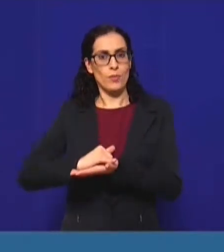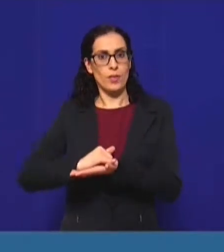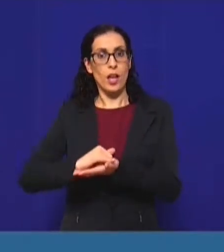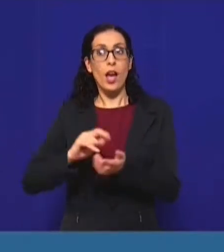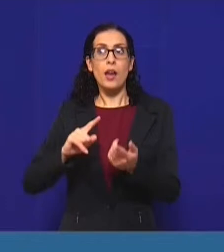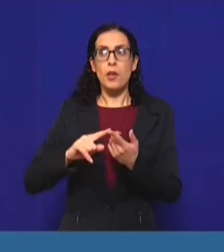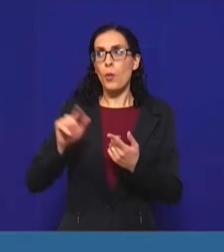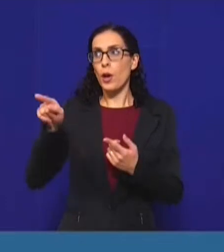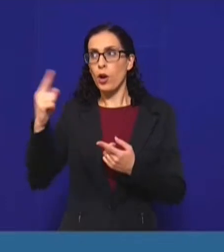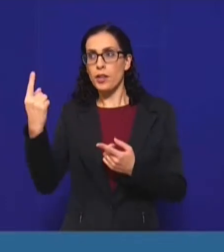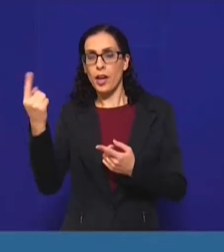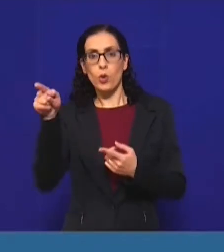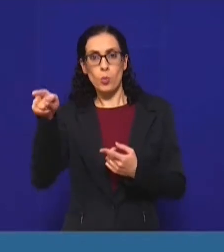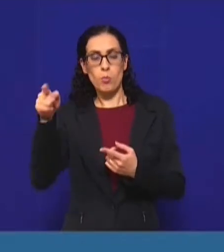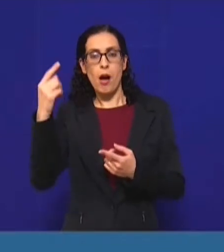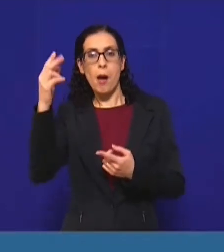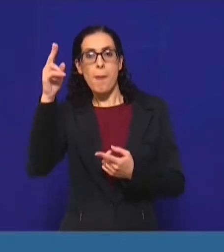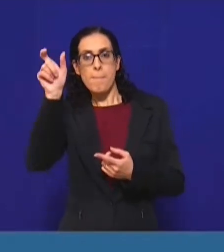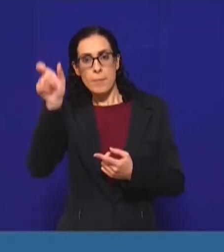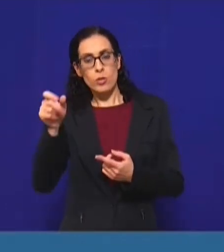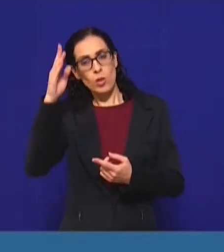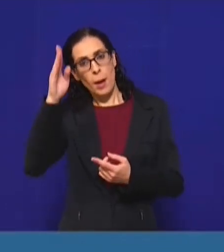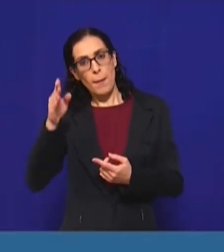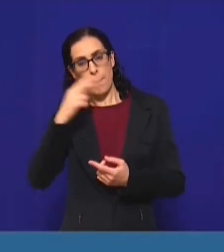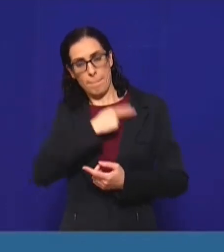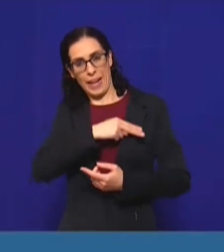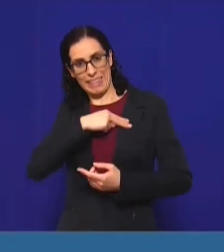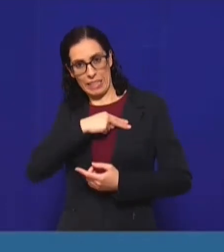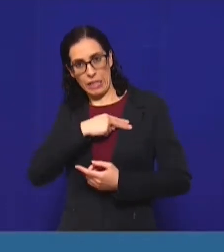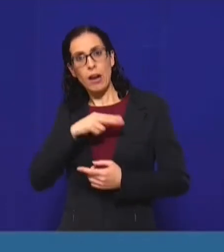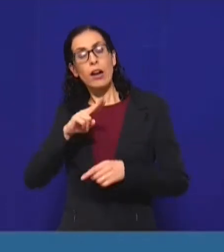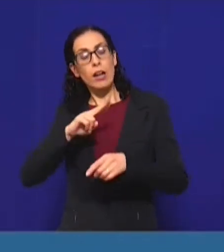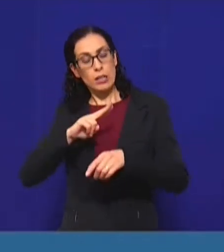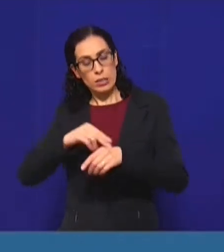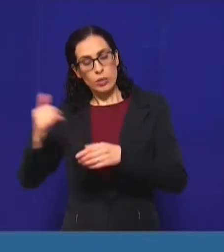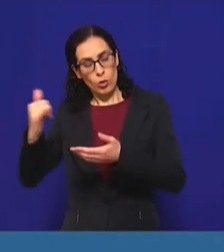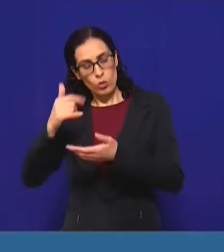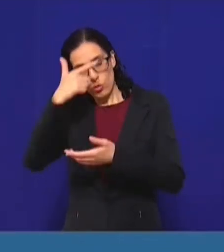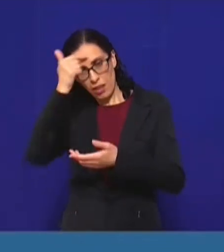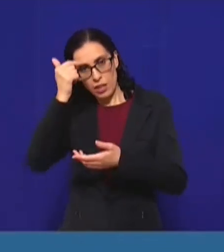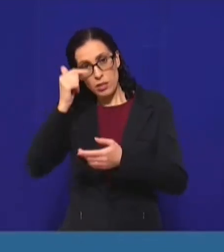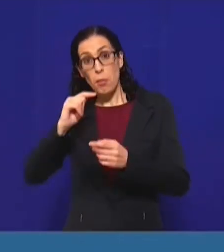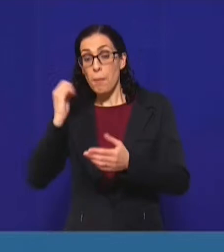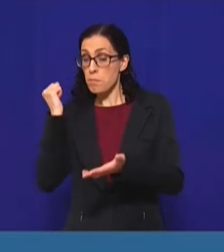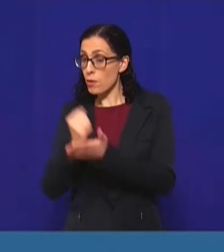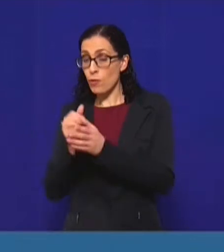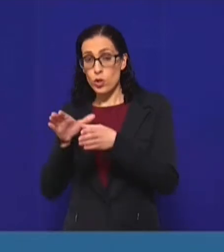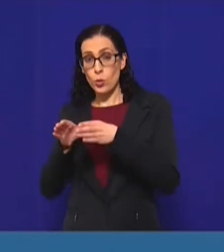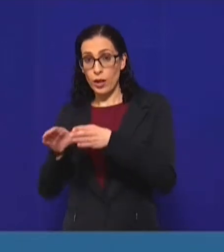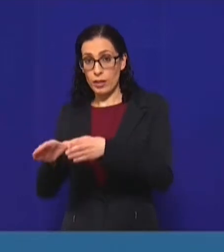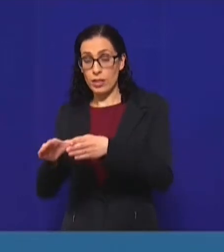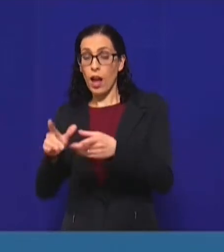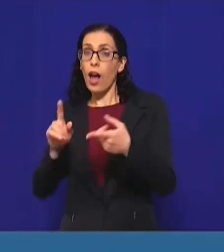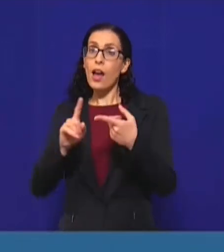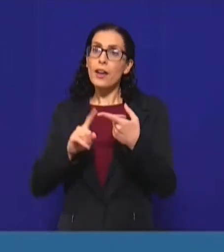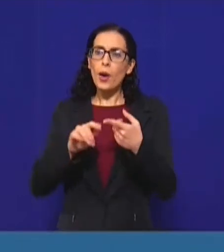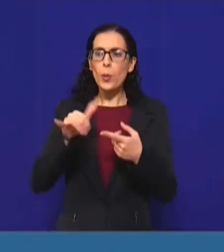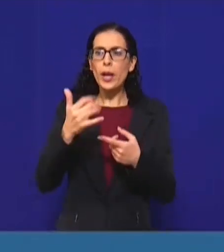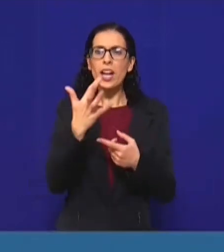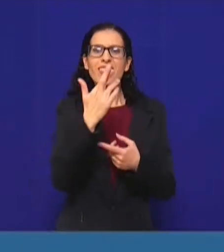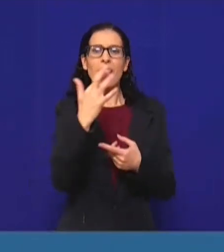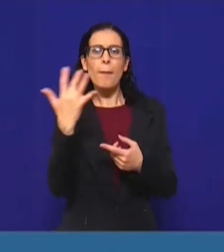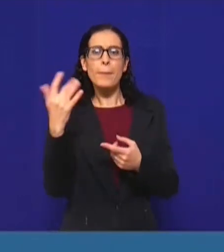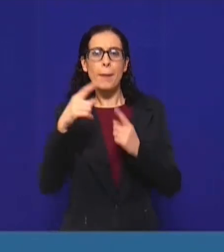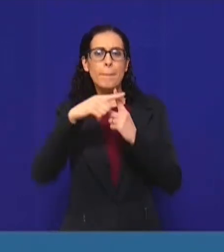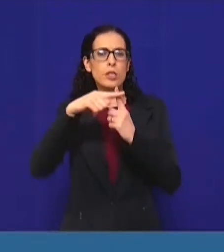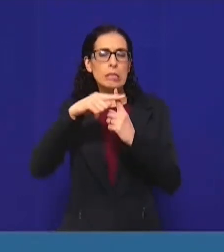u jridu jirritornaw minn Malta jkun jridu jiġu permezz tat-test u mbagħad joqogħdu kwarantina, inkella dawk li jkunu amber. U dawk li jkunu amber